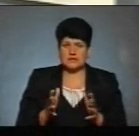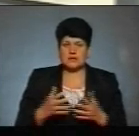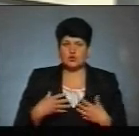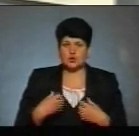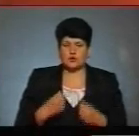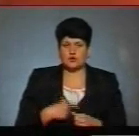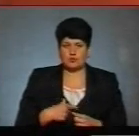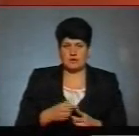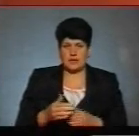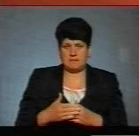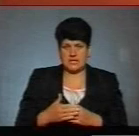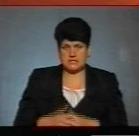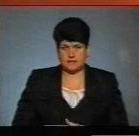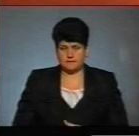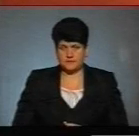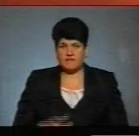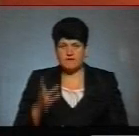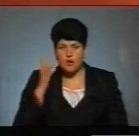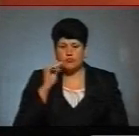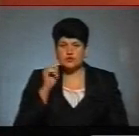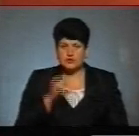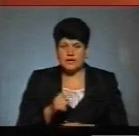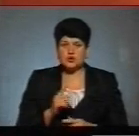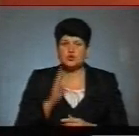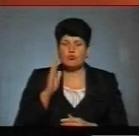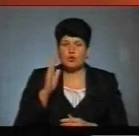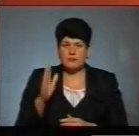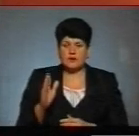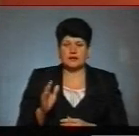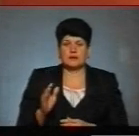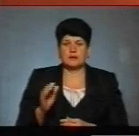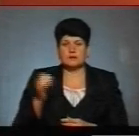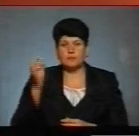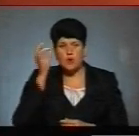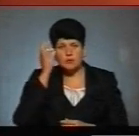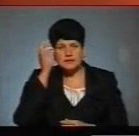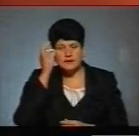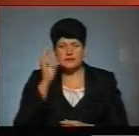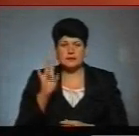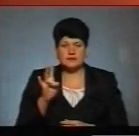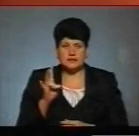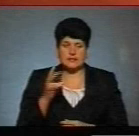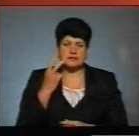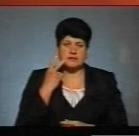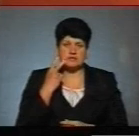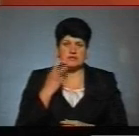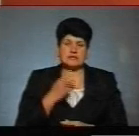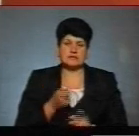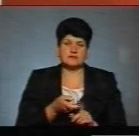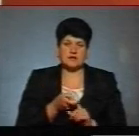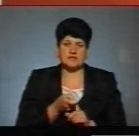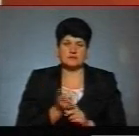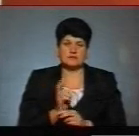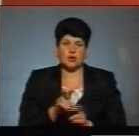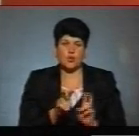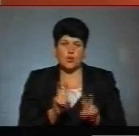здоров'я своїм близьким. І враховуючи те, що попереду поминальна неділя, яка так, в традиції українців пов'язана з відвідуванням